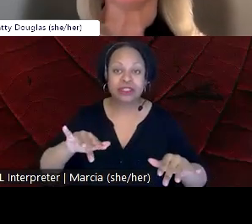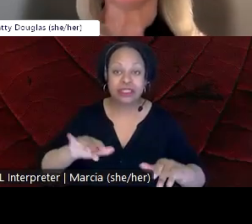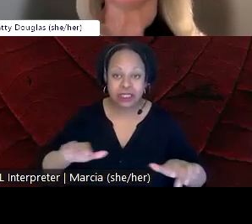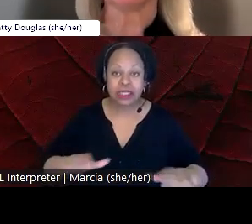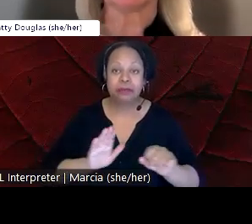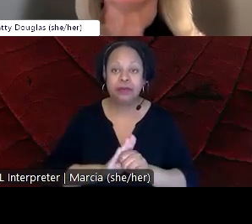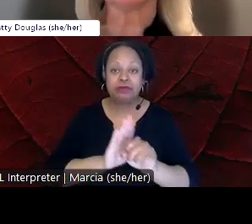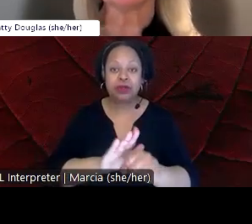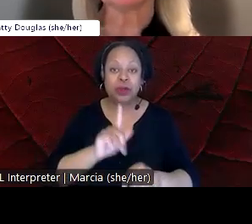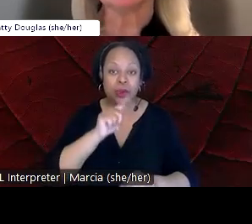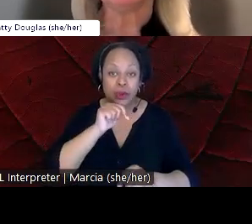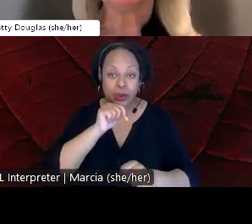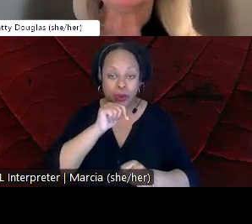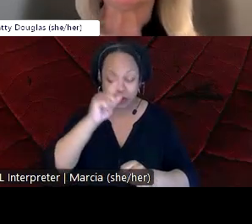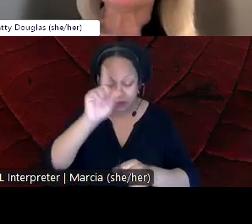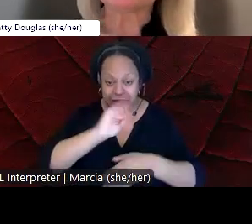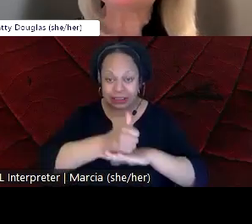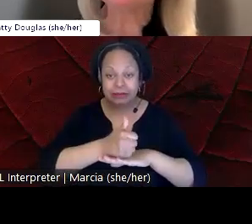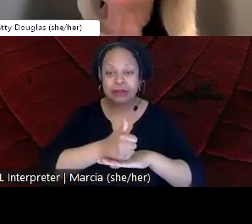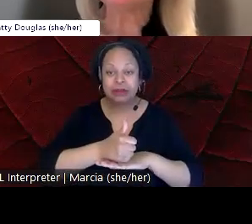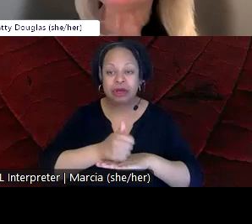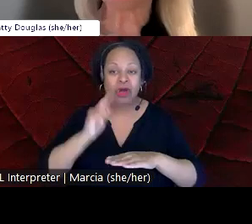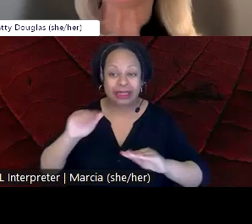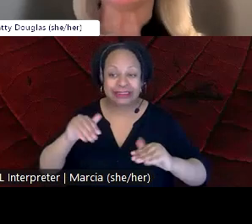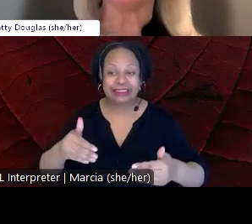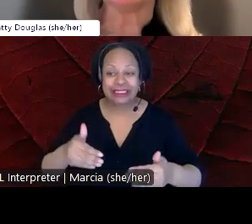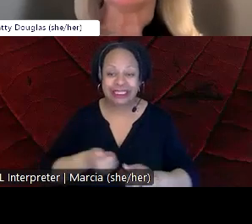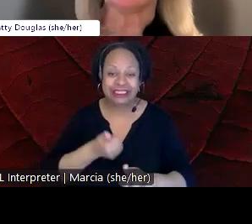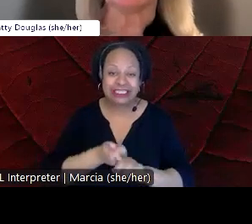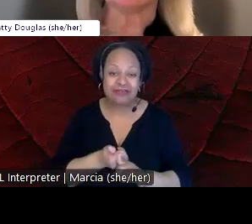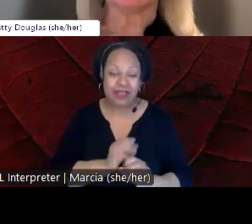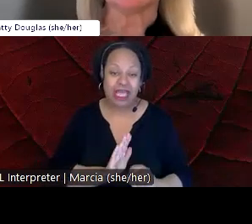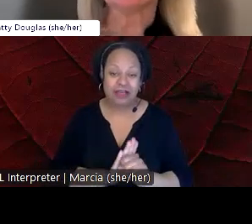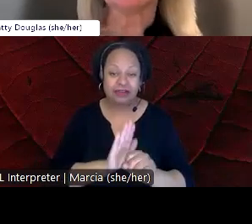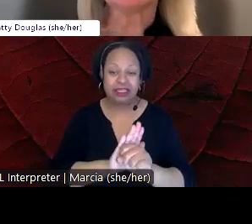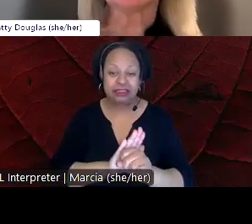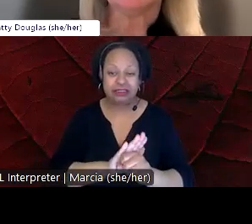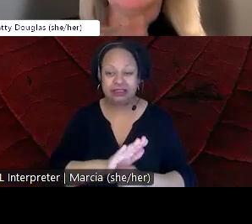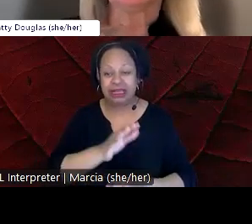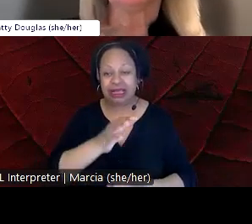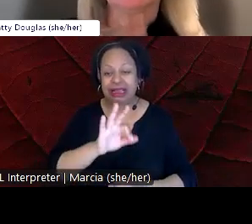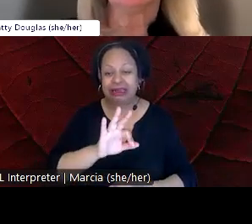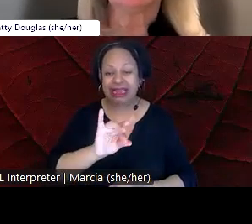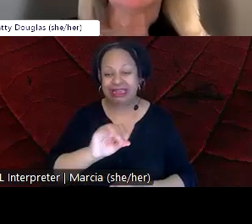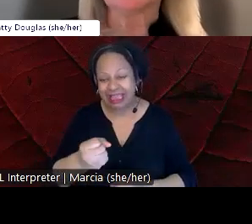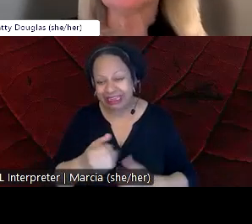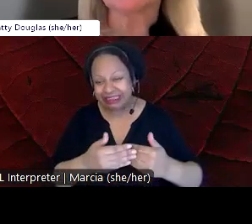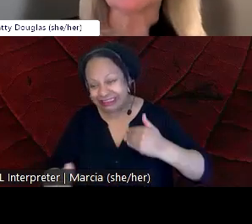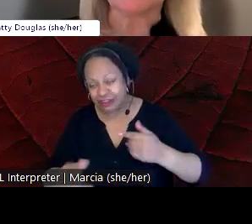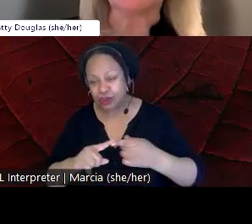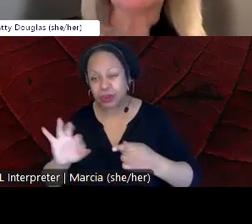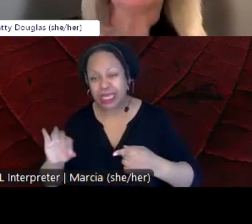de neurodivergence qui a été fondé par les autodéfenseurs autistes à la fin des années 80,